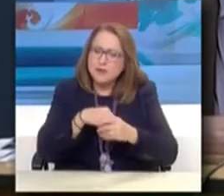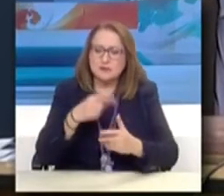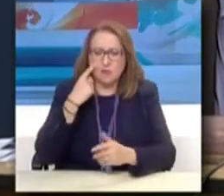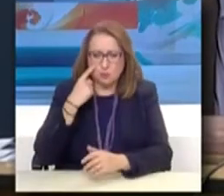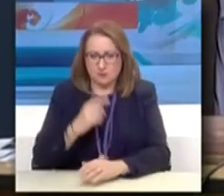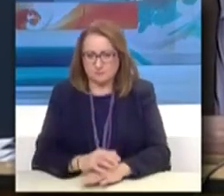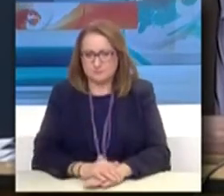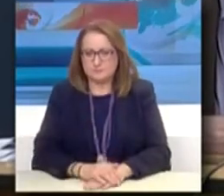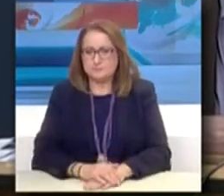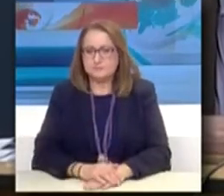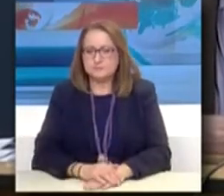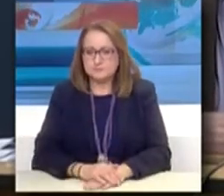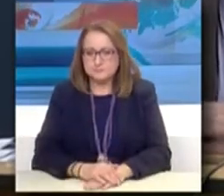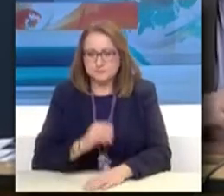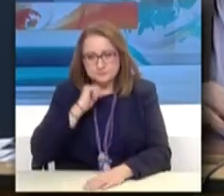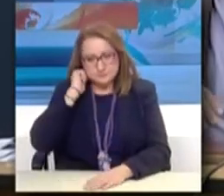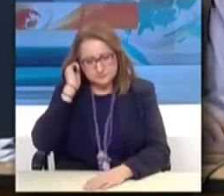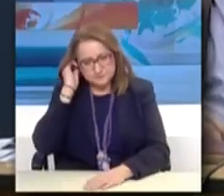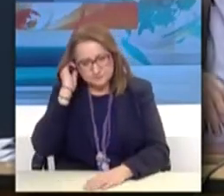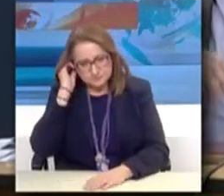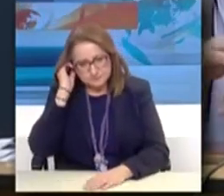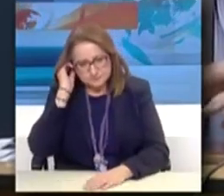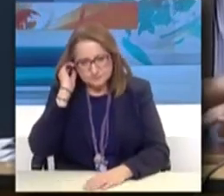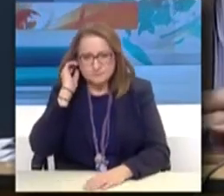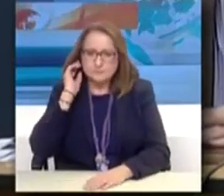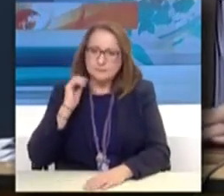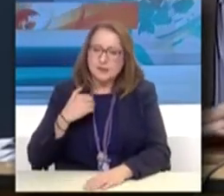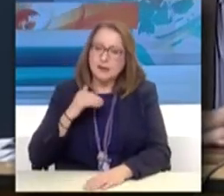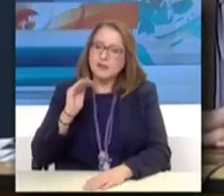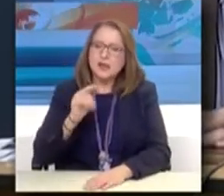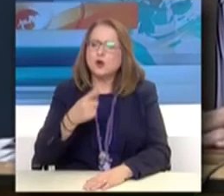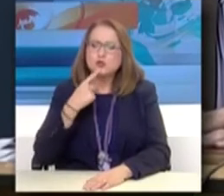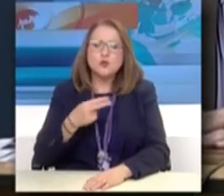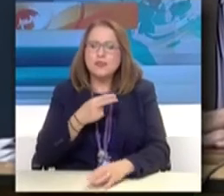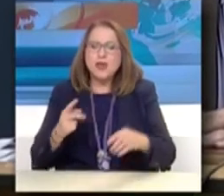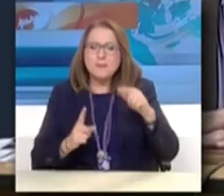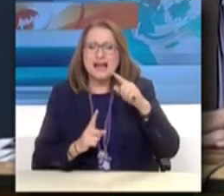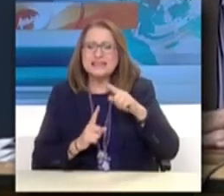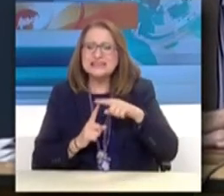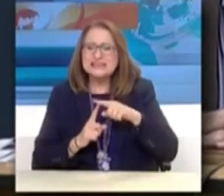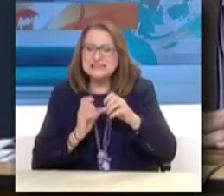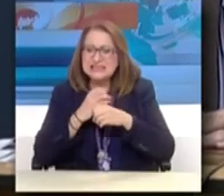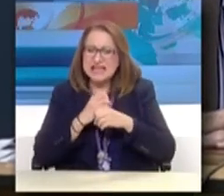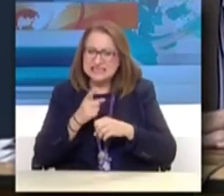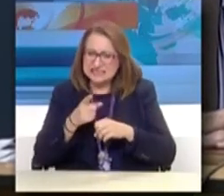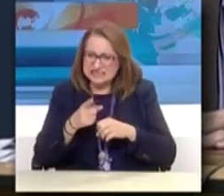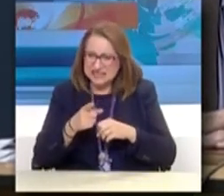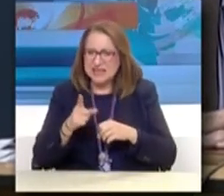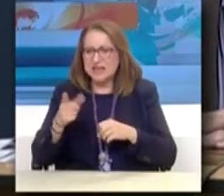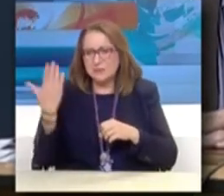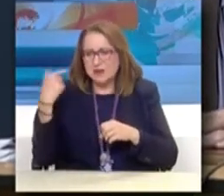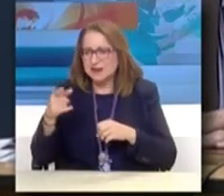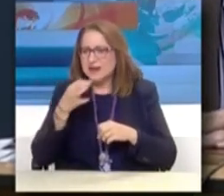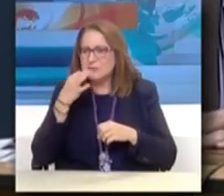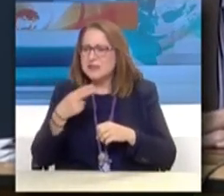Σακάς. Θα ήθελα να ρωτήσω πάλι σχετικά με το τεστ, επειδή αναφερθήκατε και ήσασταν και λίγο καυστικός, κ. Τσιόδρα,